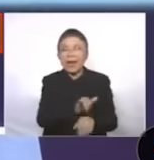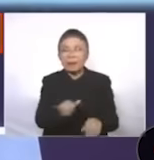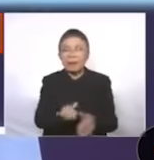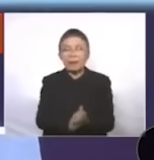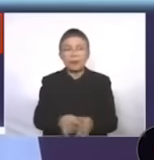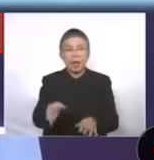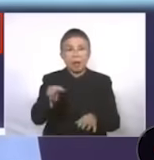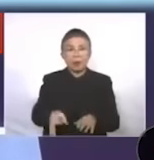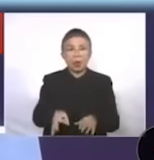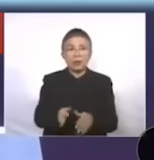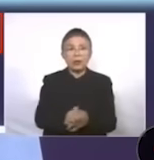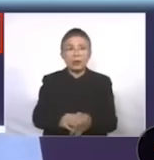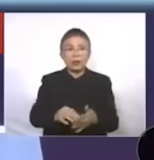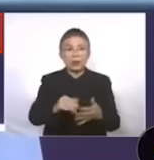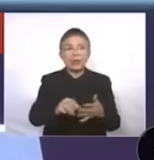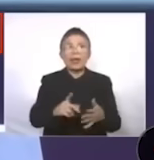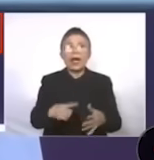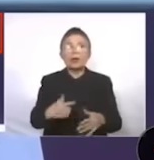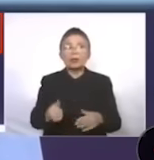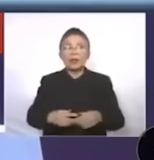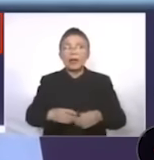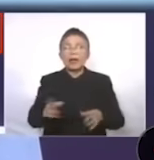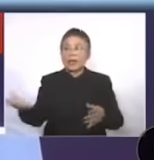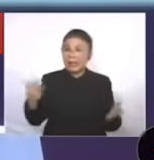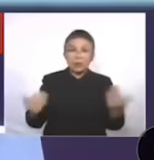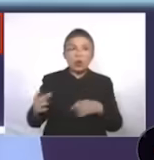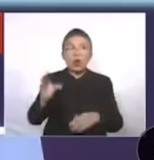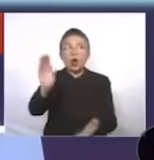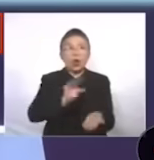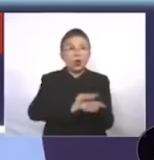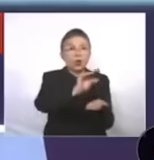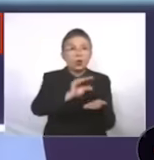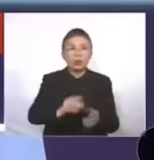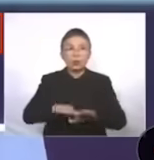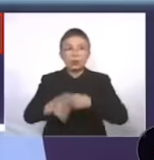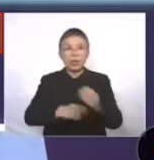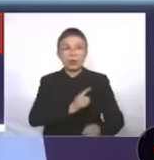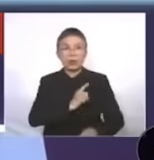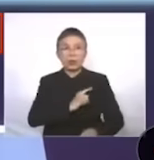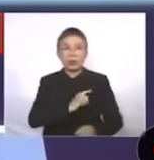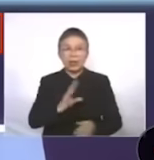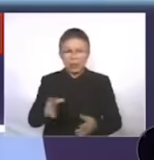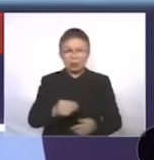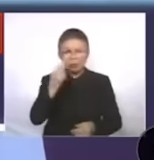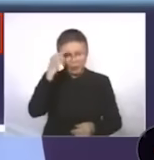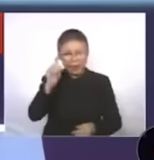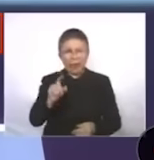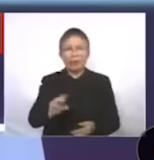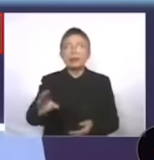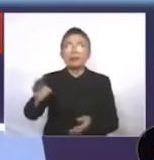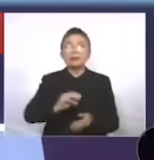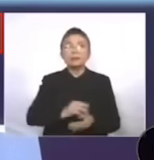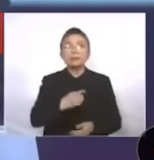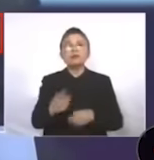dihambur gitu duitnya itu tetapi ya tampaknya rakyat juga disabar-sabarin gitu kan